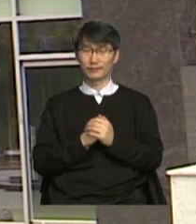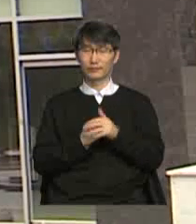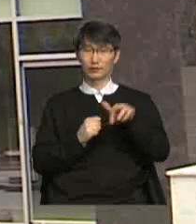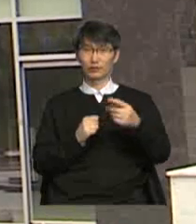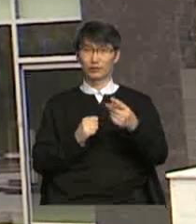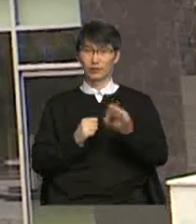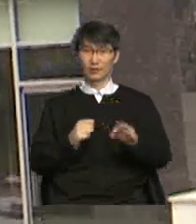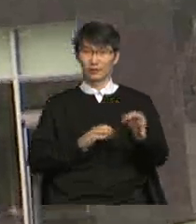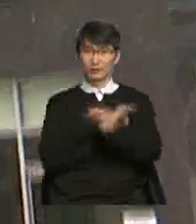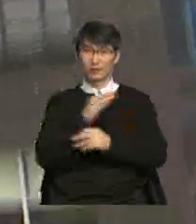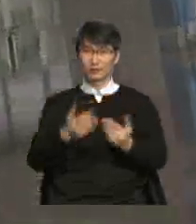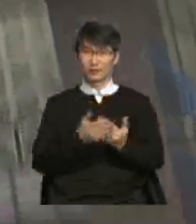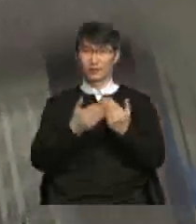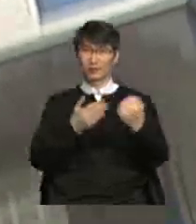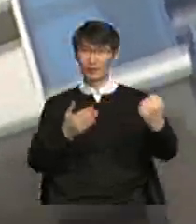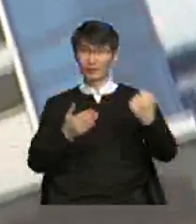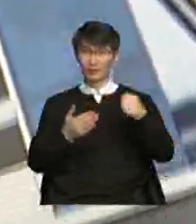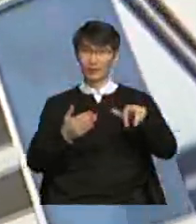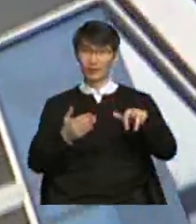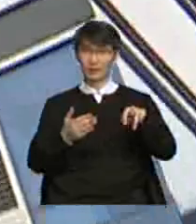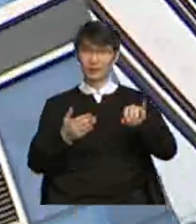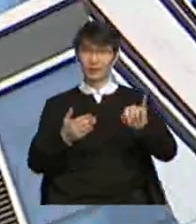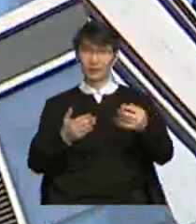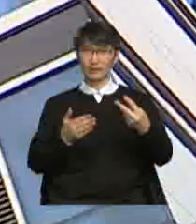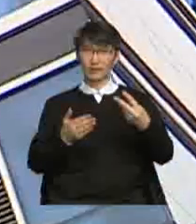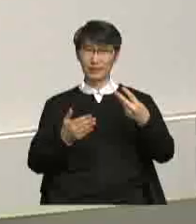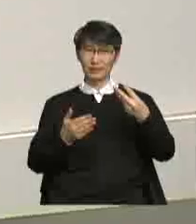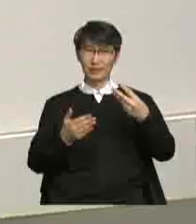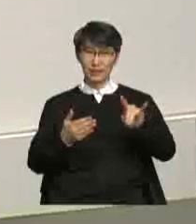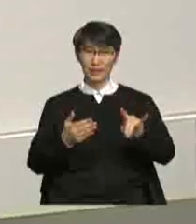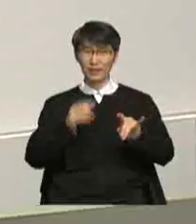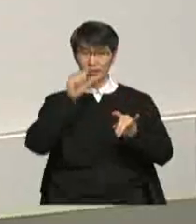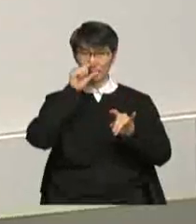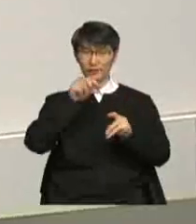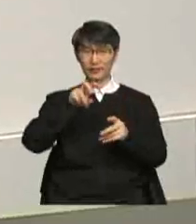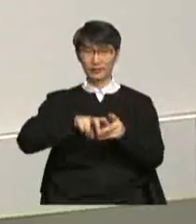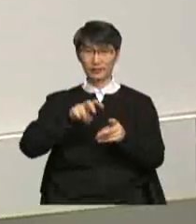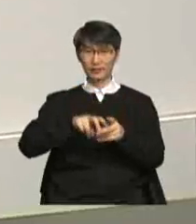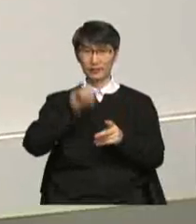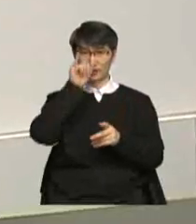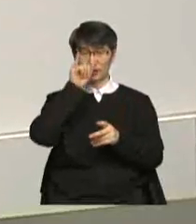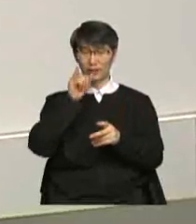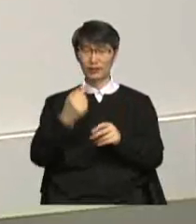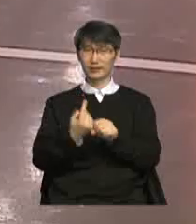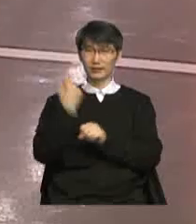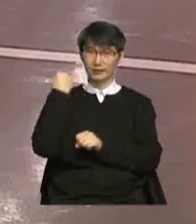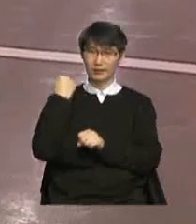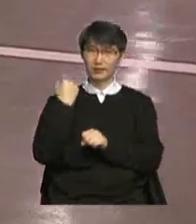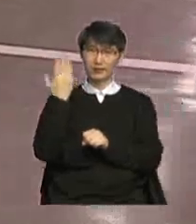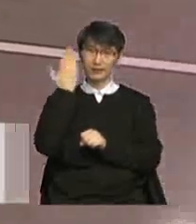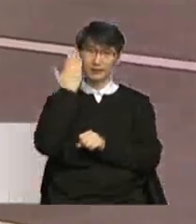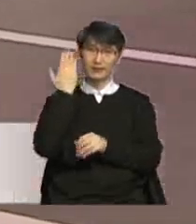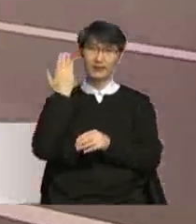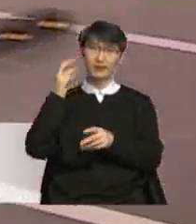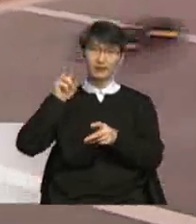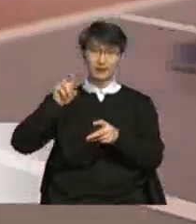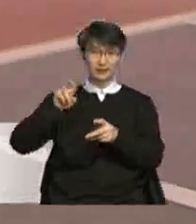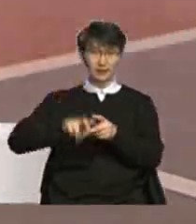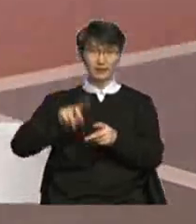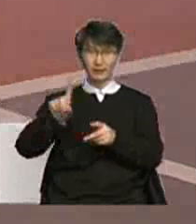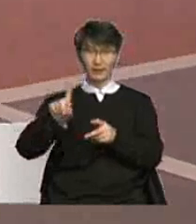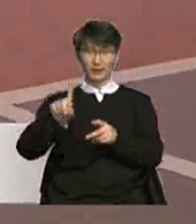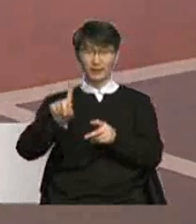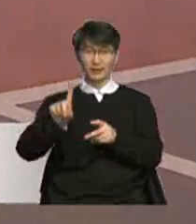중랑 경제발전의 원동력은 신내 첨단 클러스터에서 찾겠다고 말했습니다. 이미 지난해 지식산업 1센터가 개관한 데